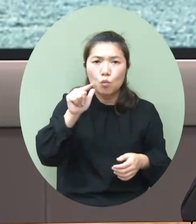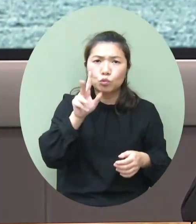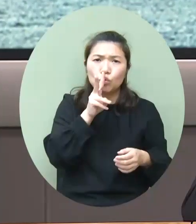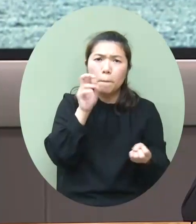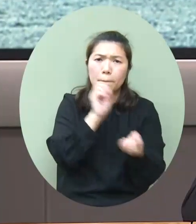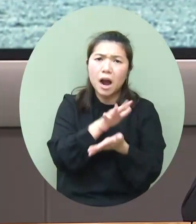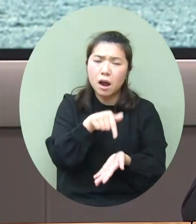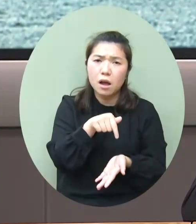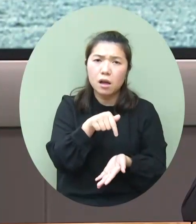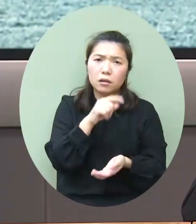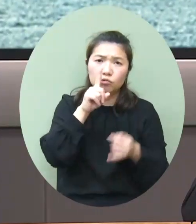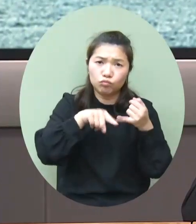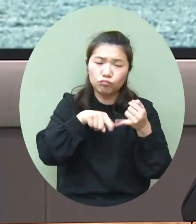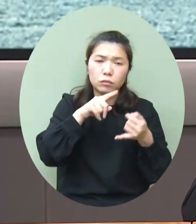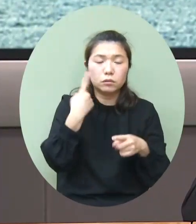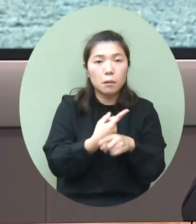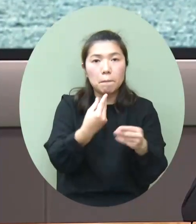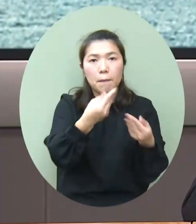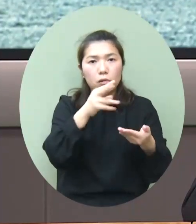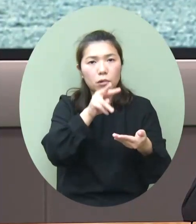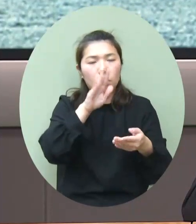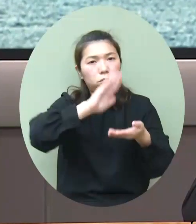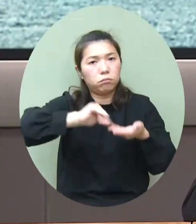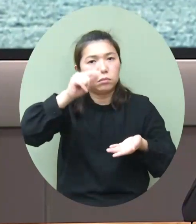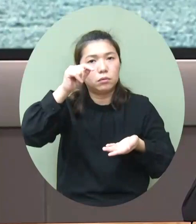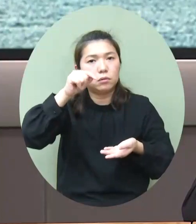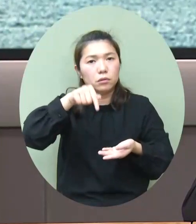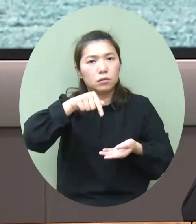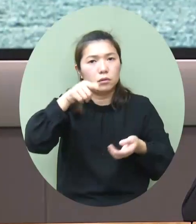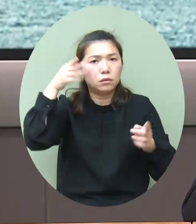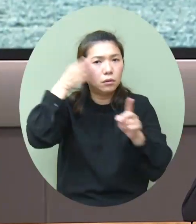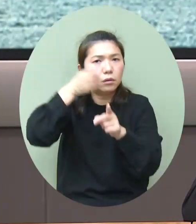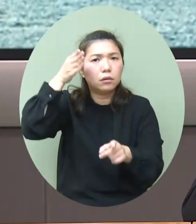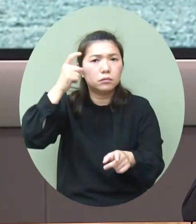们看到污水检测的结果是能让我们